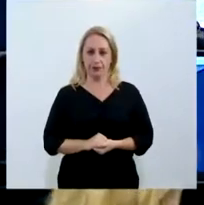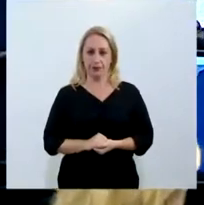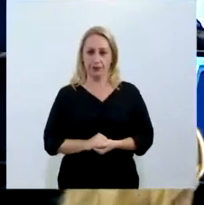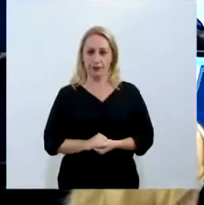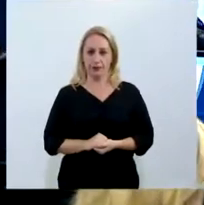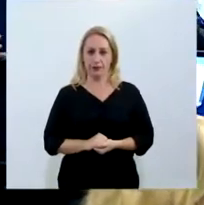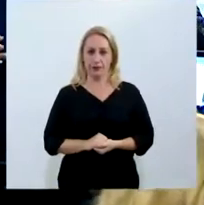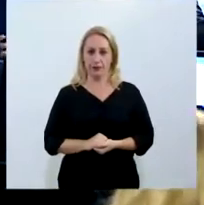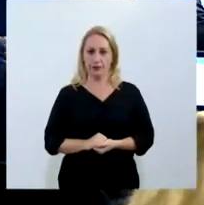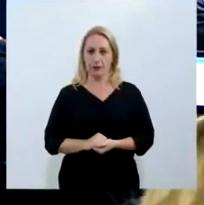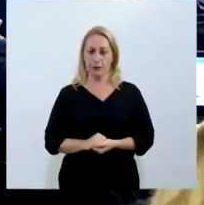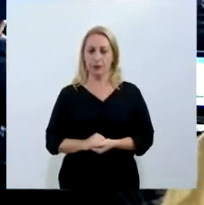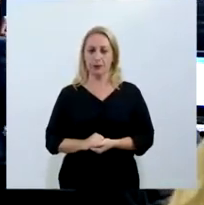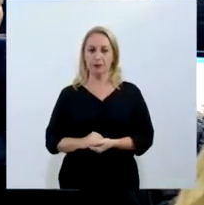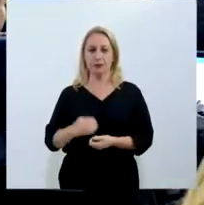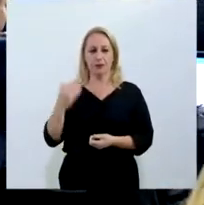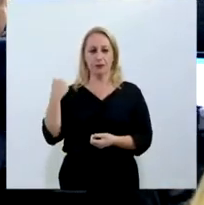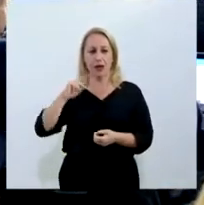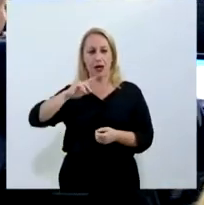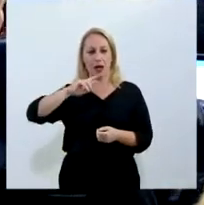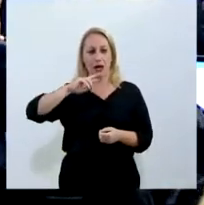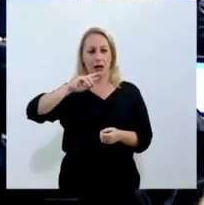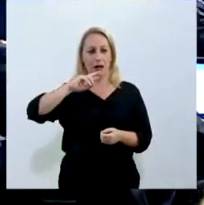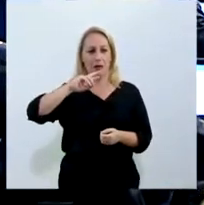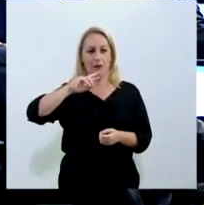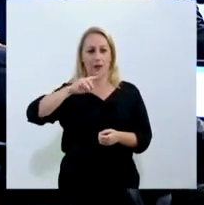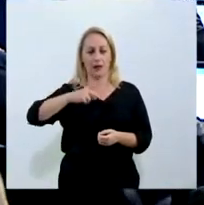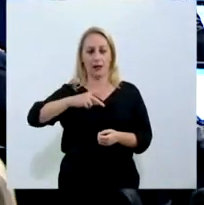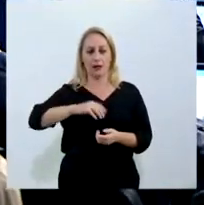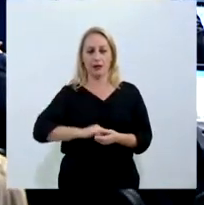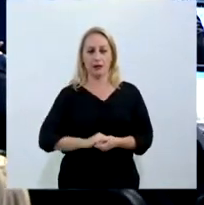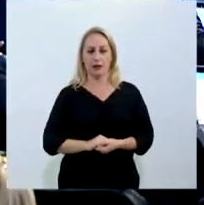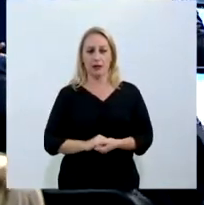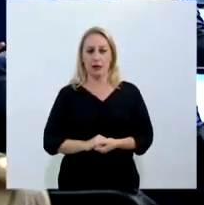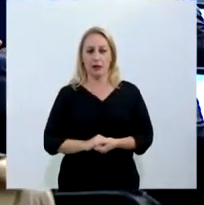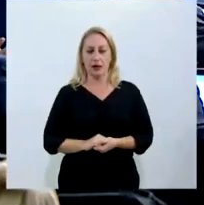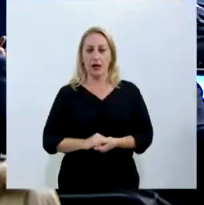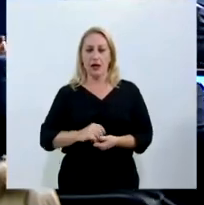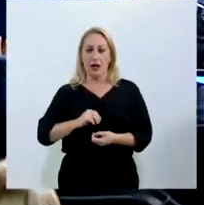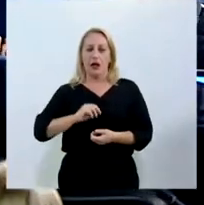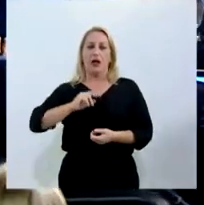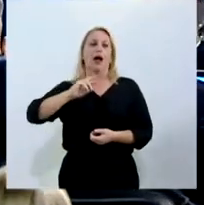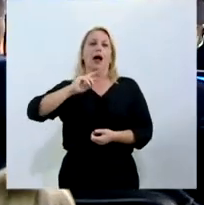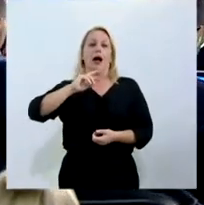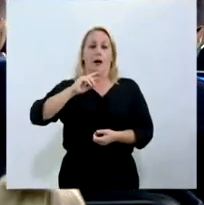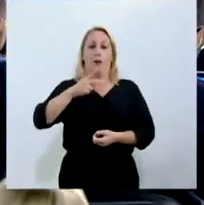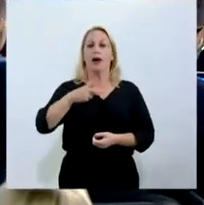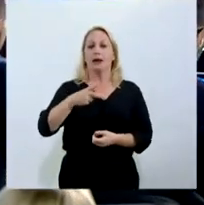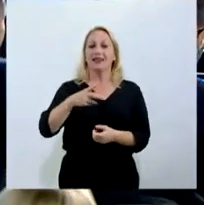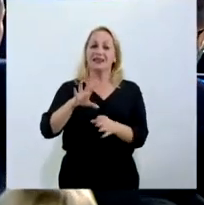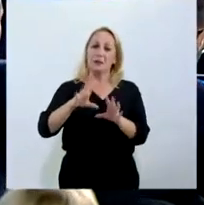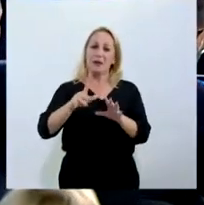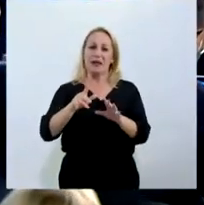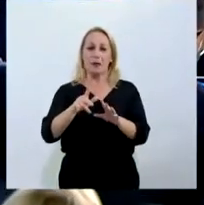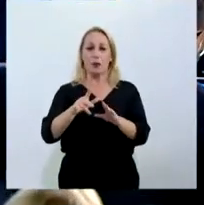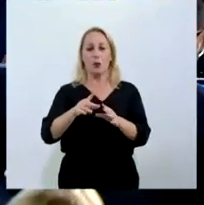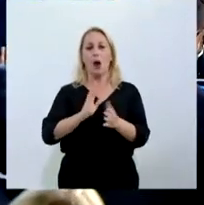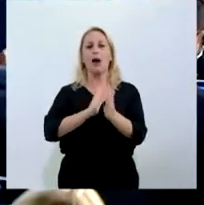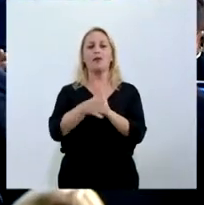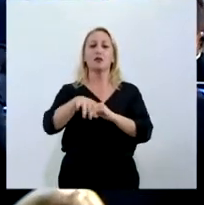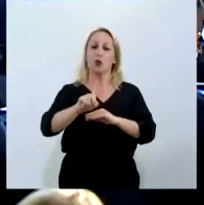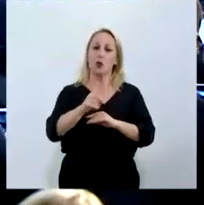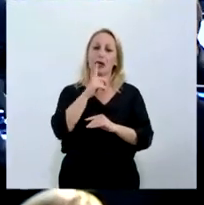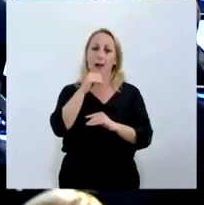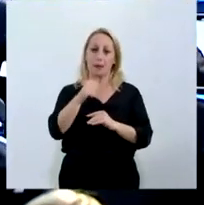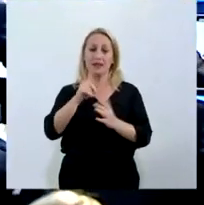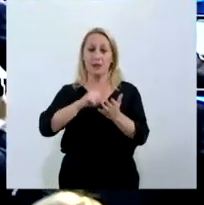Απάντησα ήδη εμέσως, κυρία Χαρδαλιά, λέγοντάς σας ότι χρειάζεται ένας πολύ καλύτερος